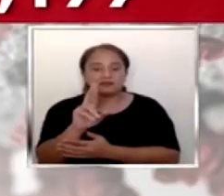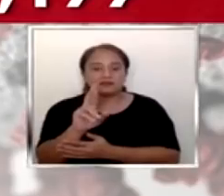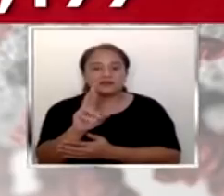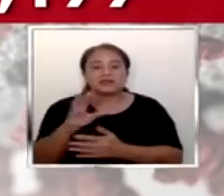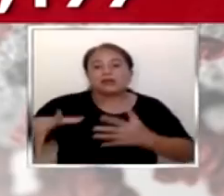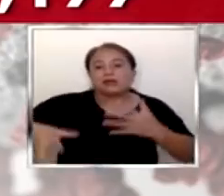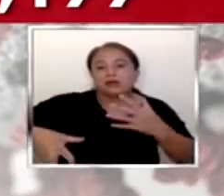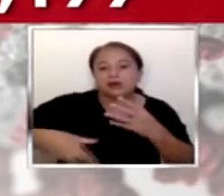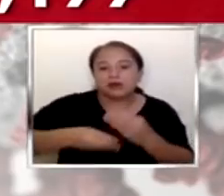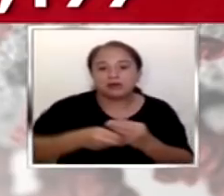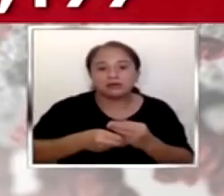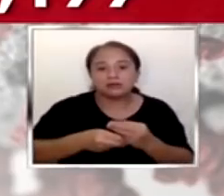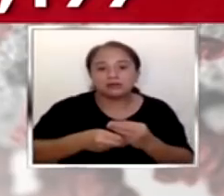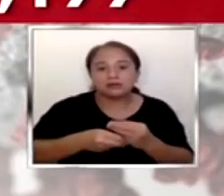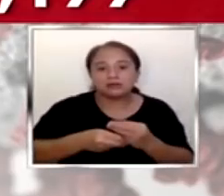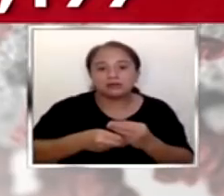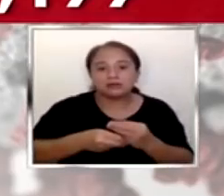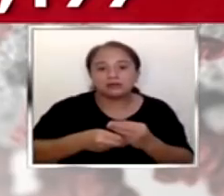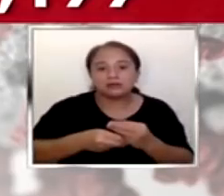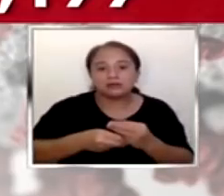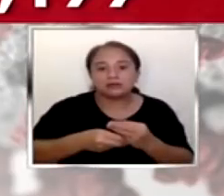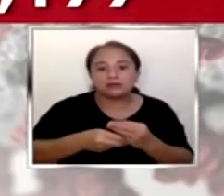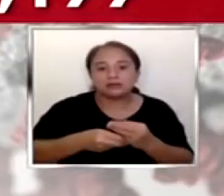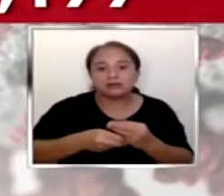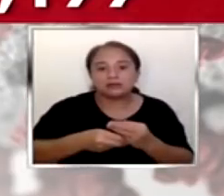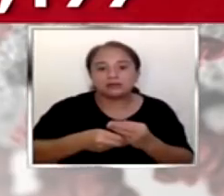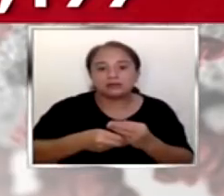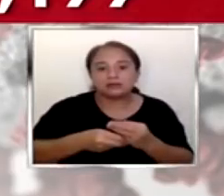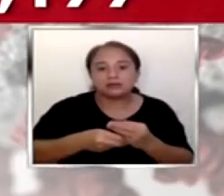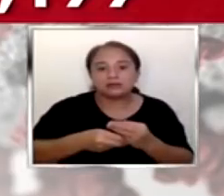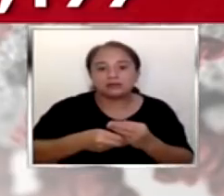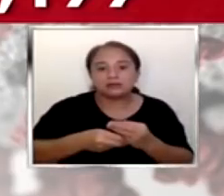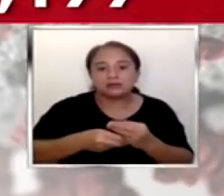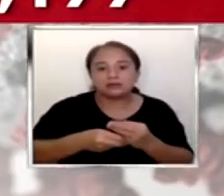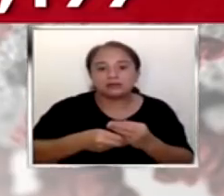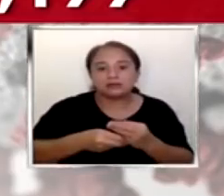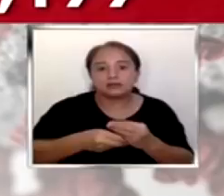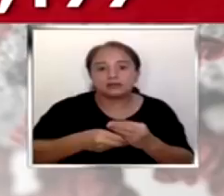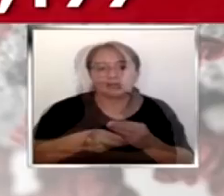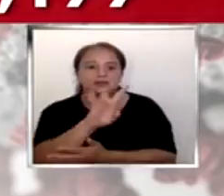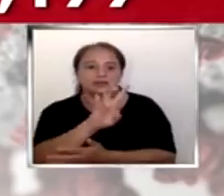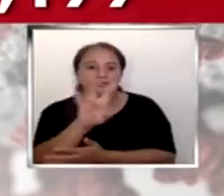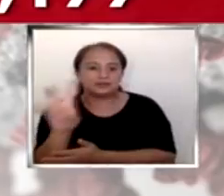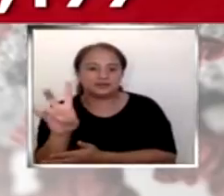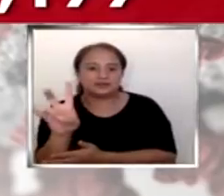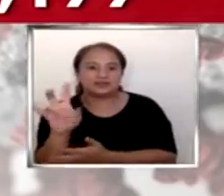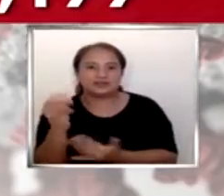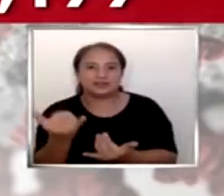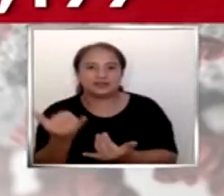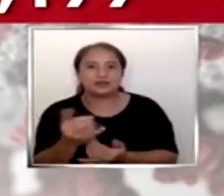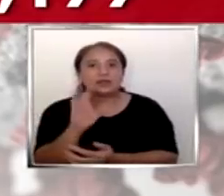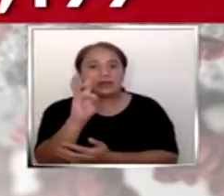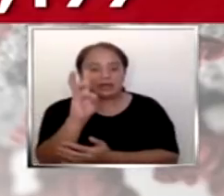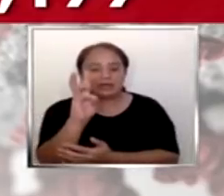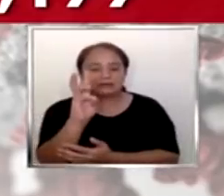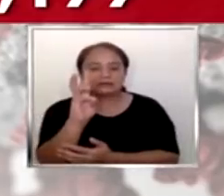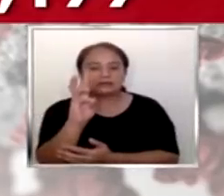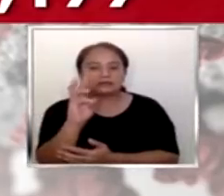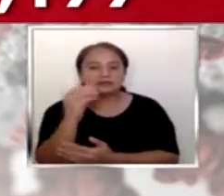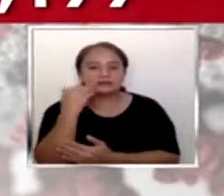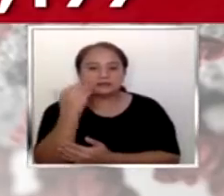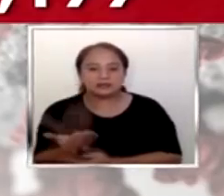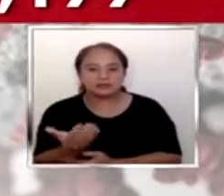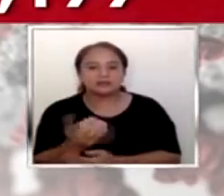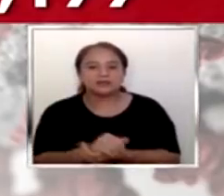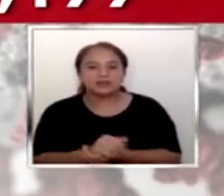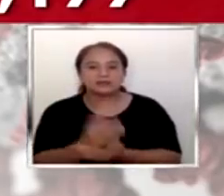85 para sa kabuuang 3,177. 6 ang nadagdag sa mga nasawi kaya umakyat na sa 863